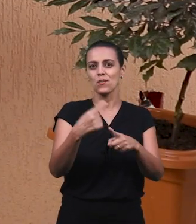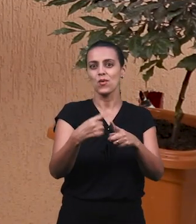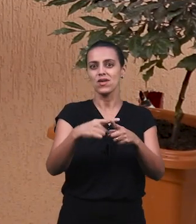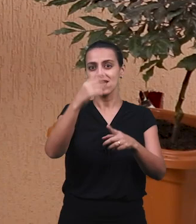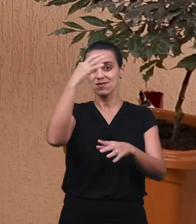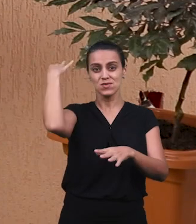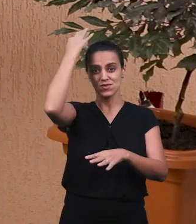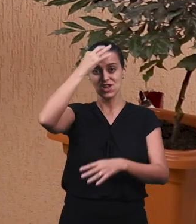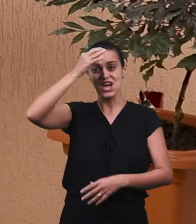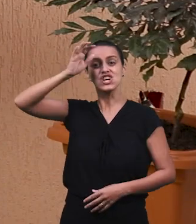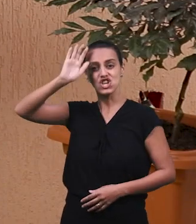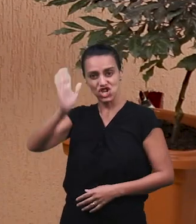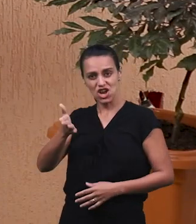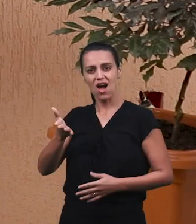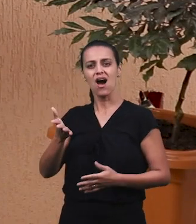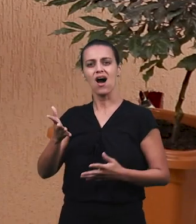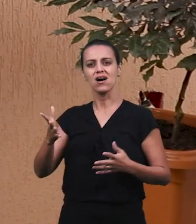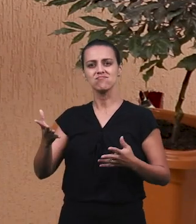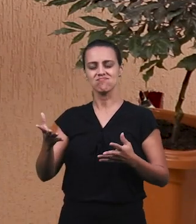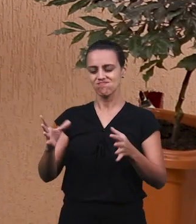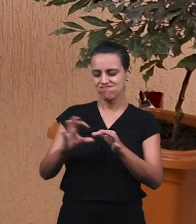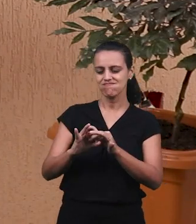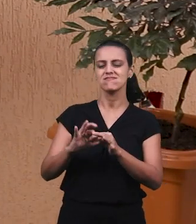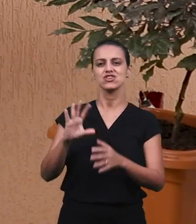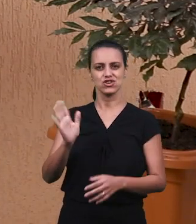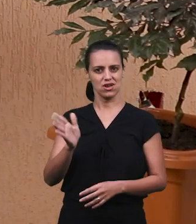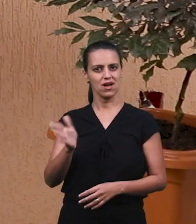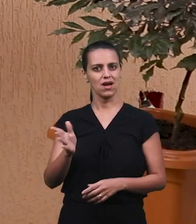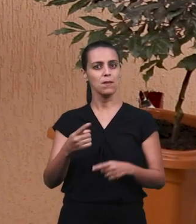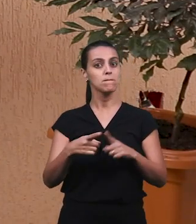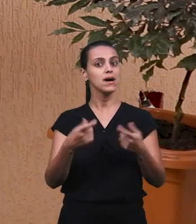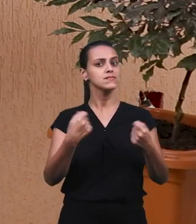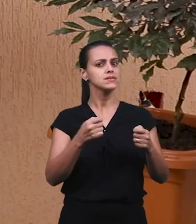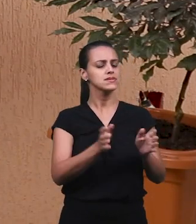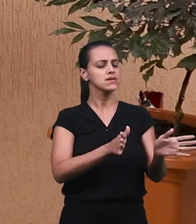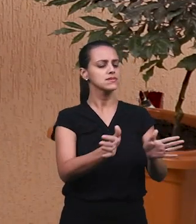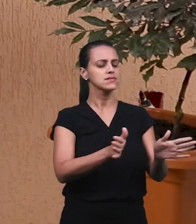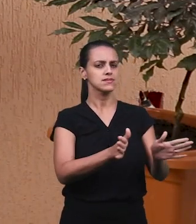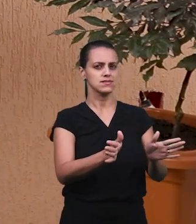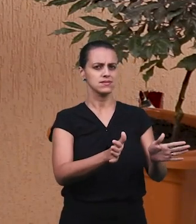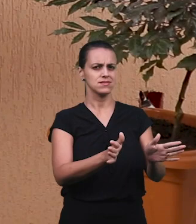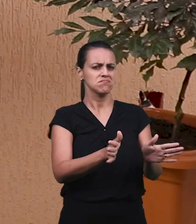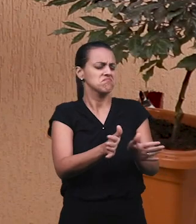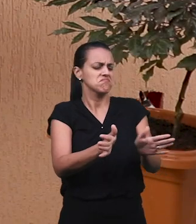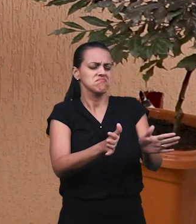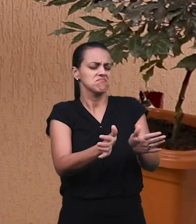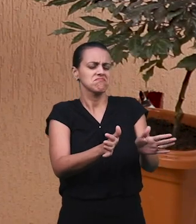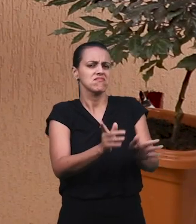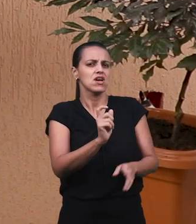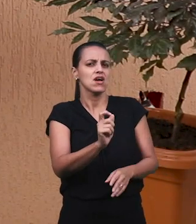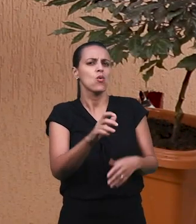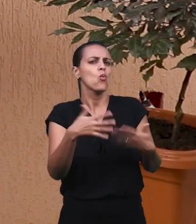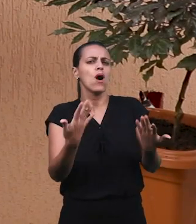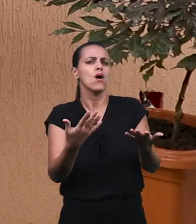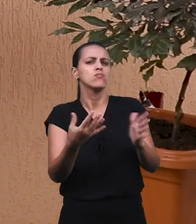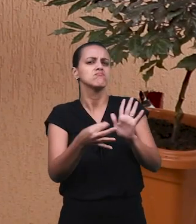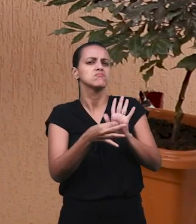car par l'esprit, nous sommes inclus dans le même corps. Mais nous avons besoin d'accessibilité. Accessibilité à